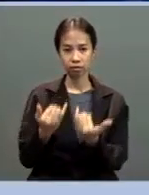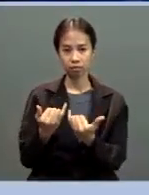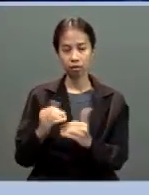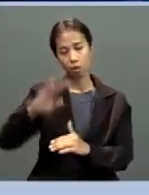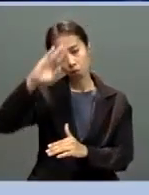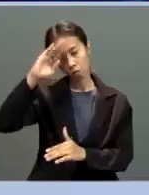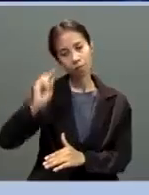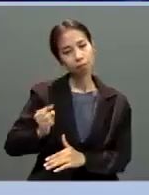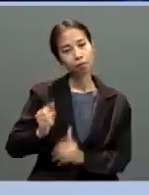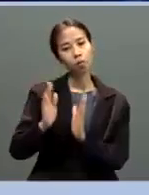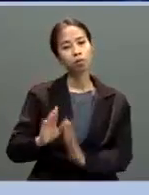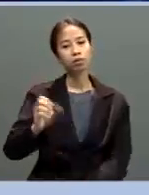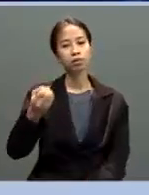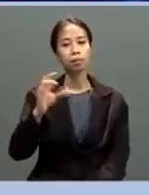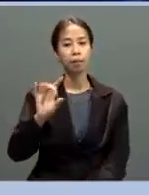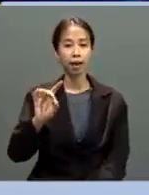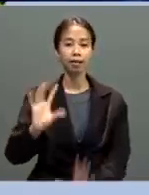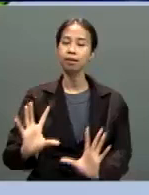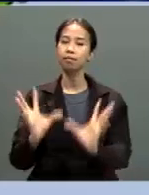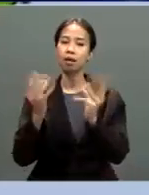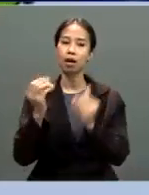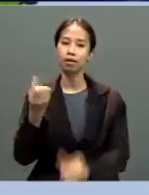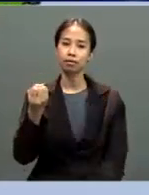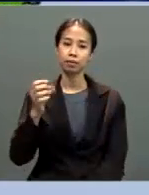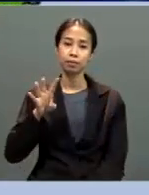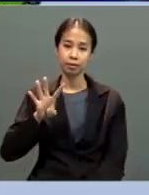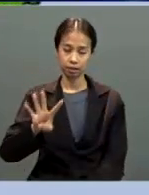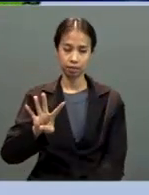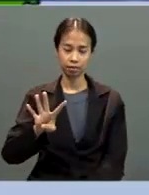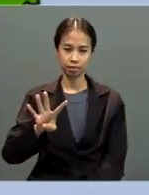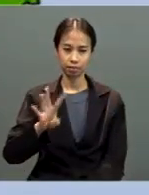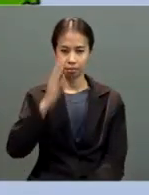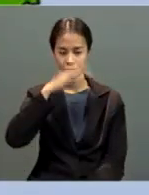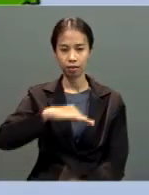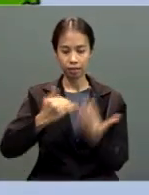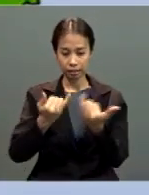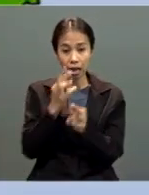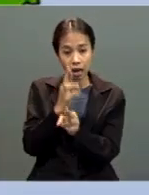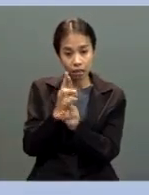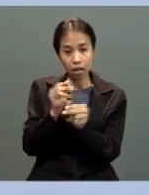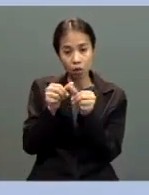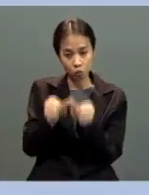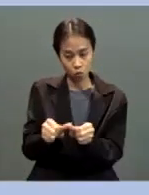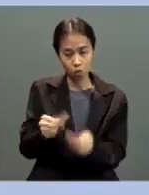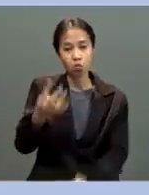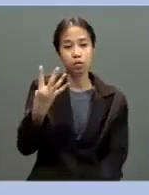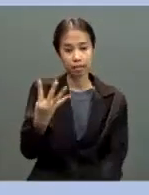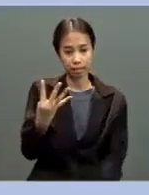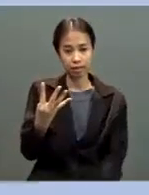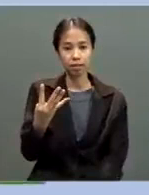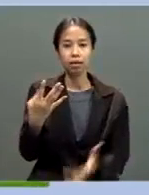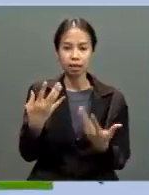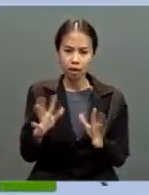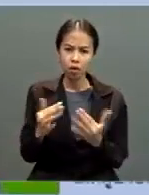มคงที่18คนหายป่วยกลับบ้านแล้ว14คนยังรักษาตัวอยู่ที่โรงพยาบาล4คนและที่สำคั